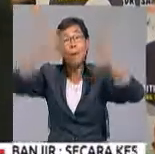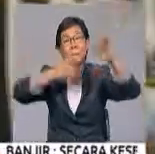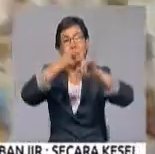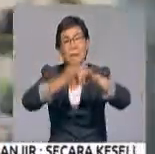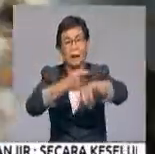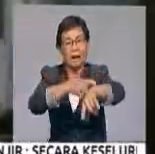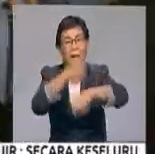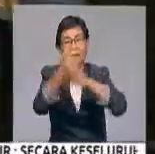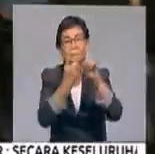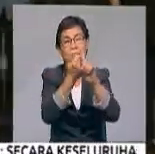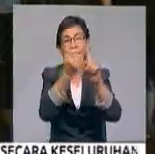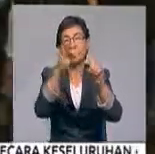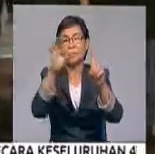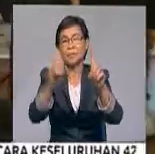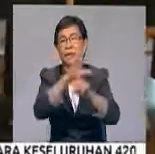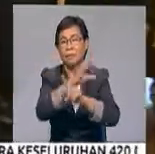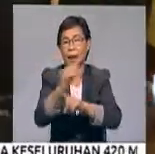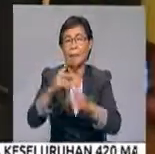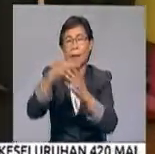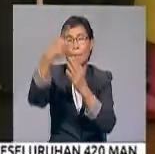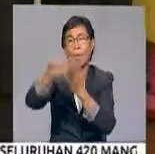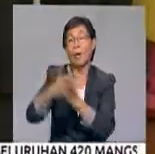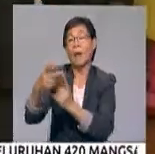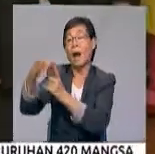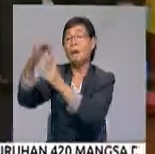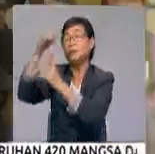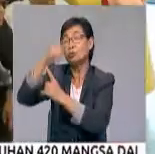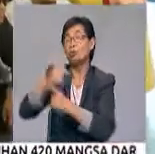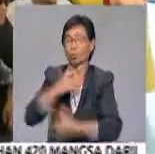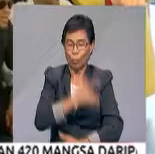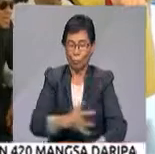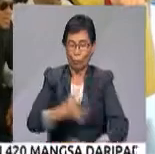era 90-an dan di samping program khas bagi